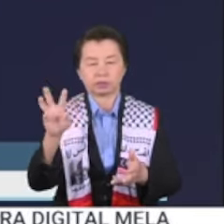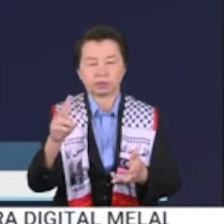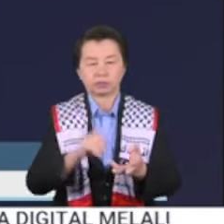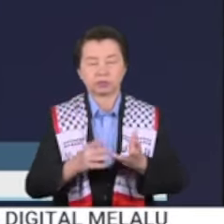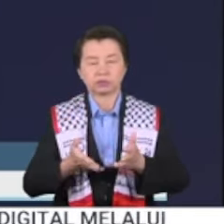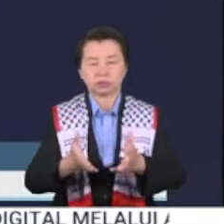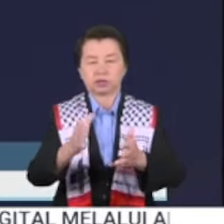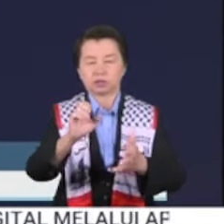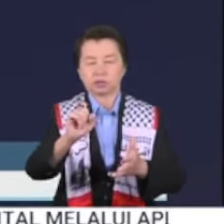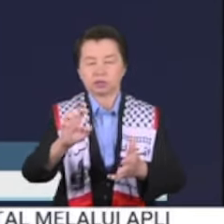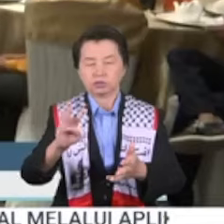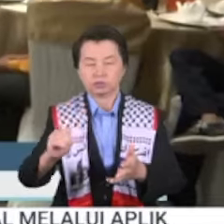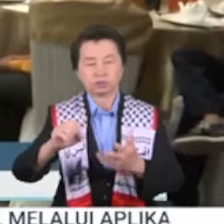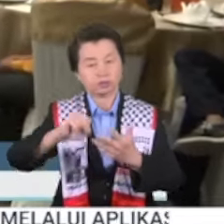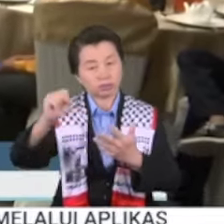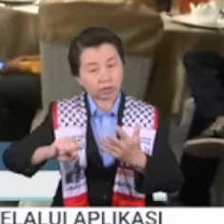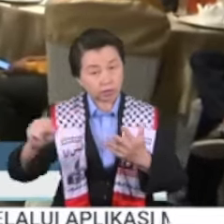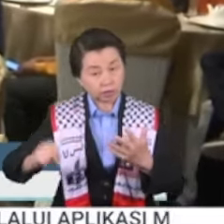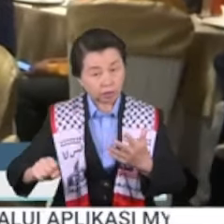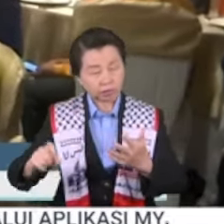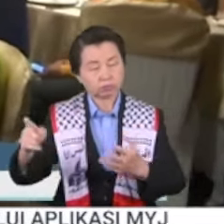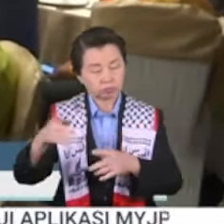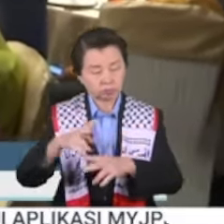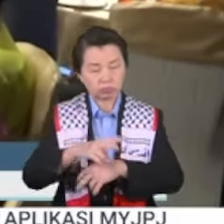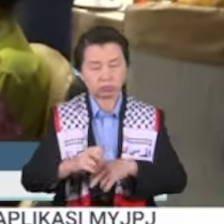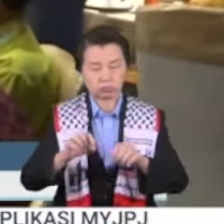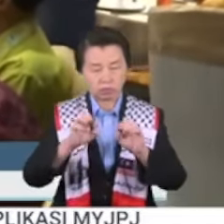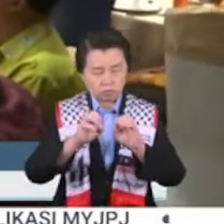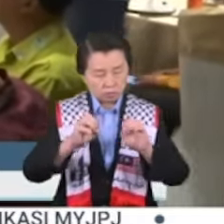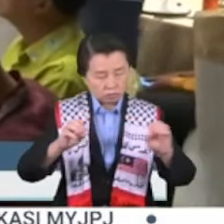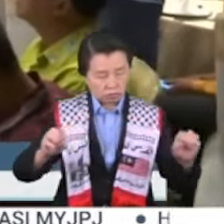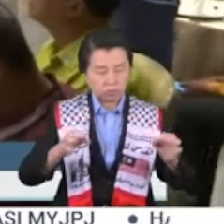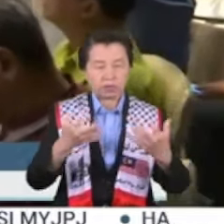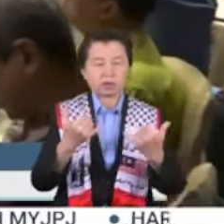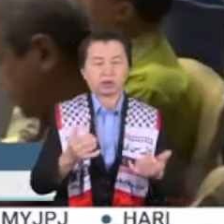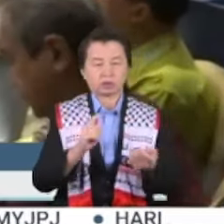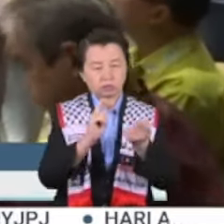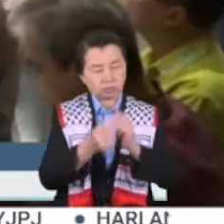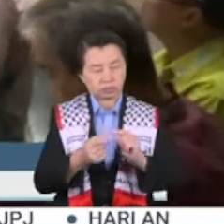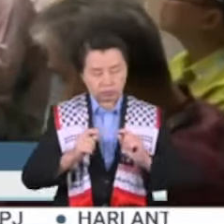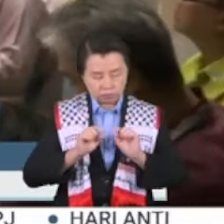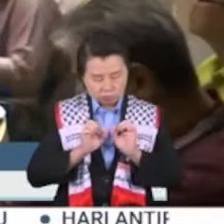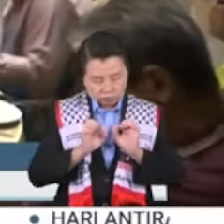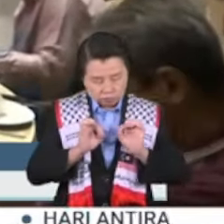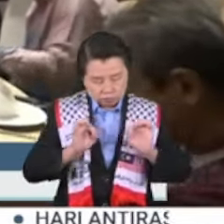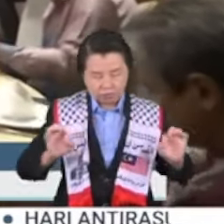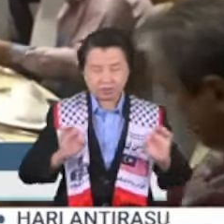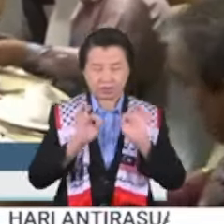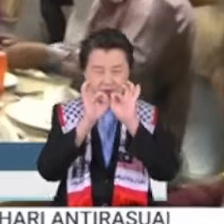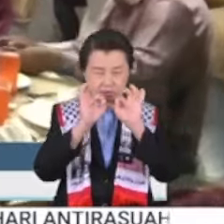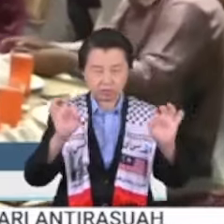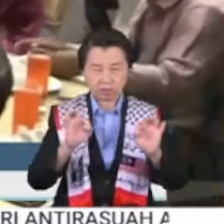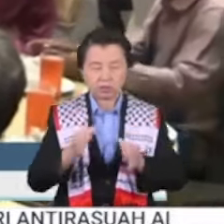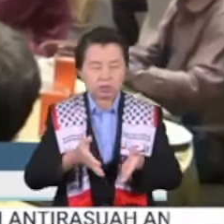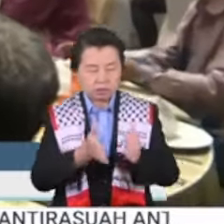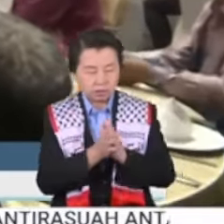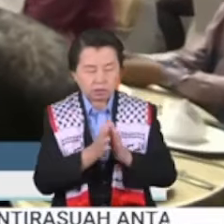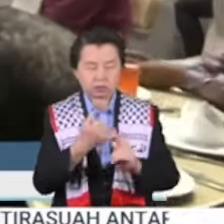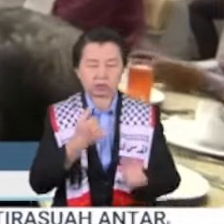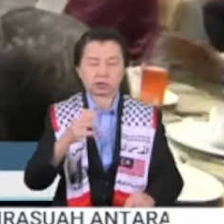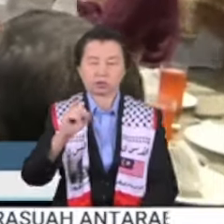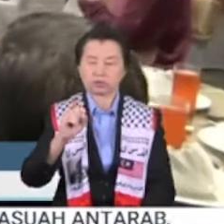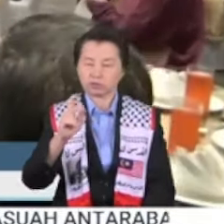Jalan Simsim Sandakan. Katanya penggunaan kabel gentian optik juga selaras saranan Suruhanjaya Komunikasi dan